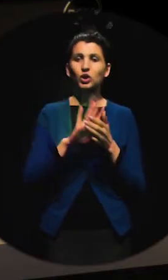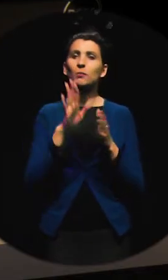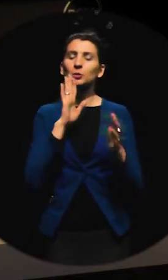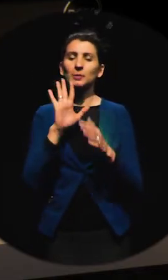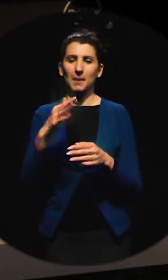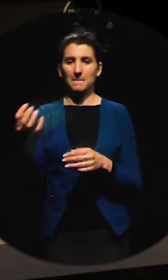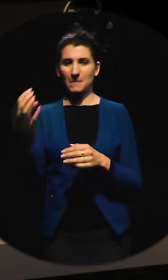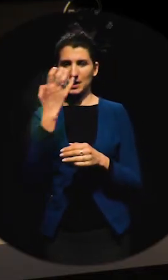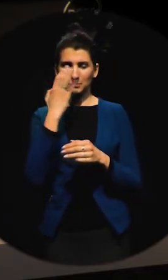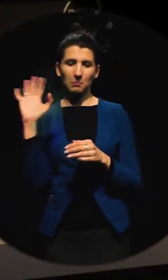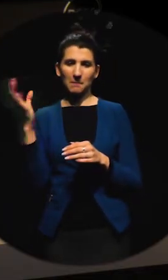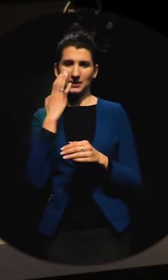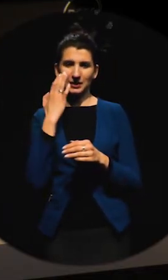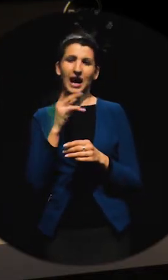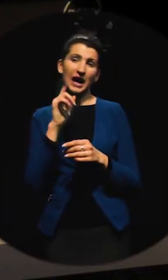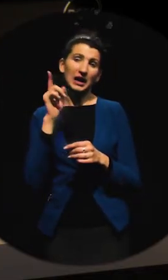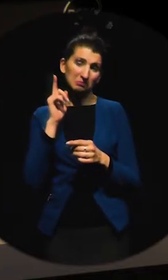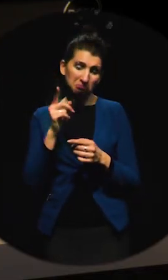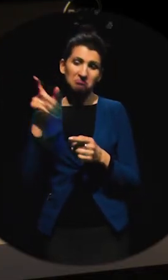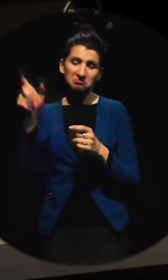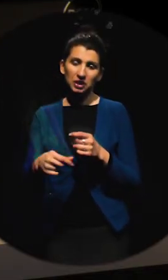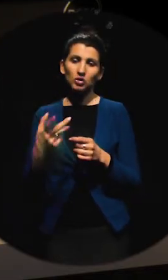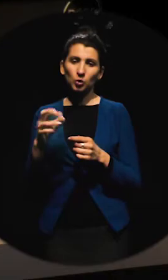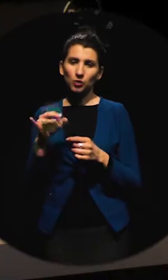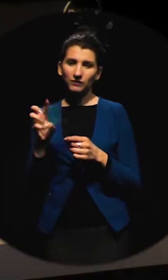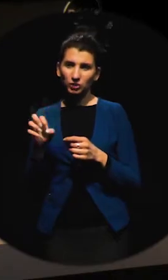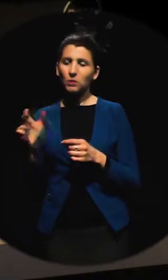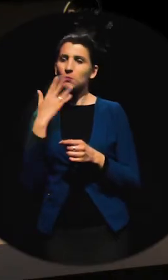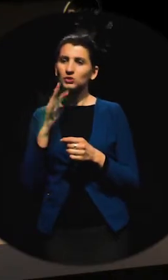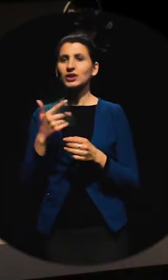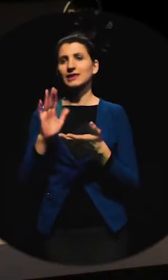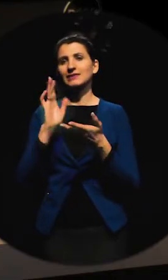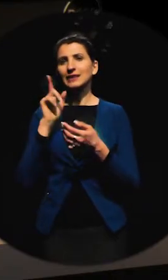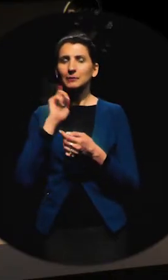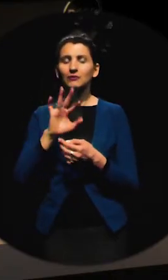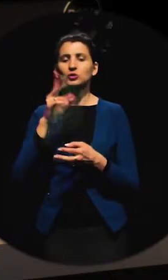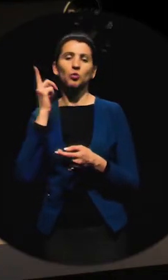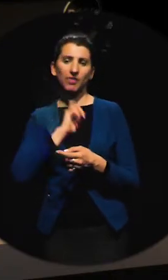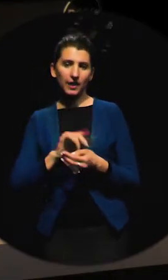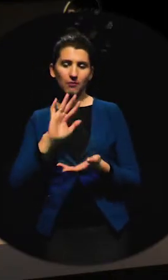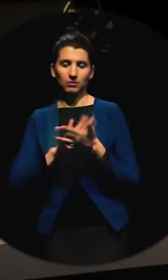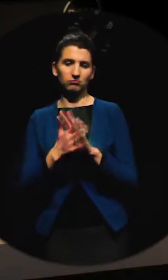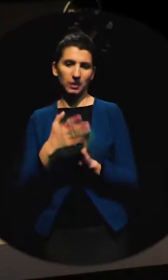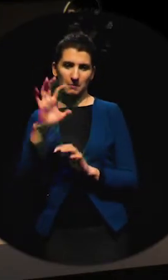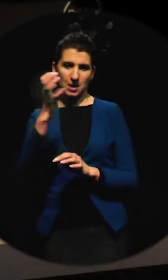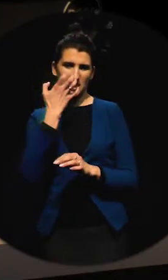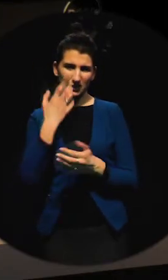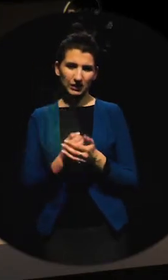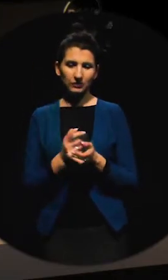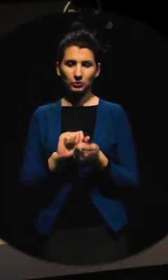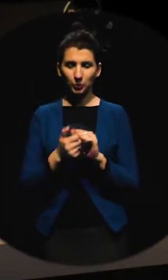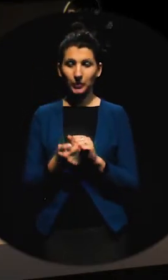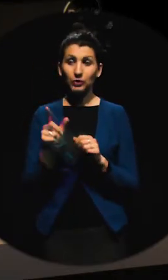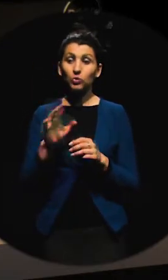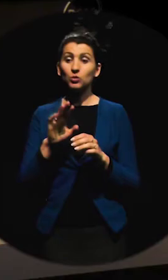jest przecież Gombrowicz mówił, że wszyscy nosimy maski, wszyscy nosimy te gęby, wzajemnie je sobie przymierzamy. Także tutaj to wszystko następuje, takie